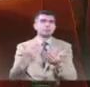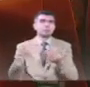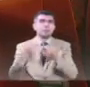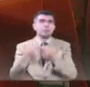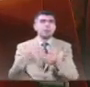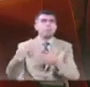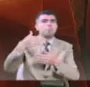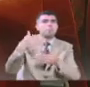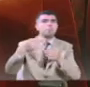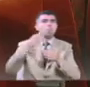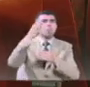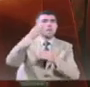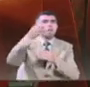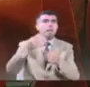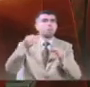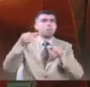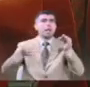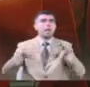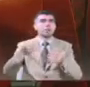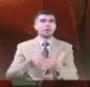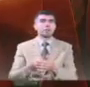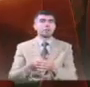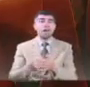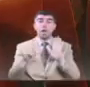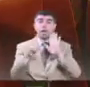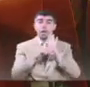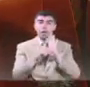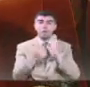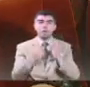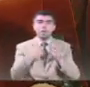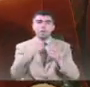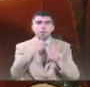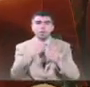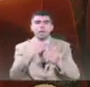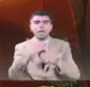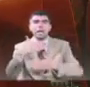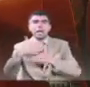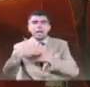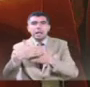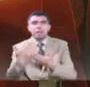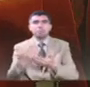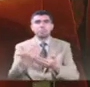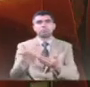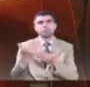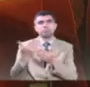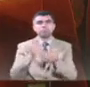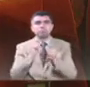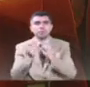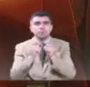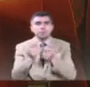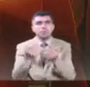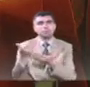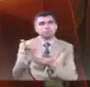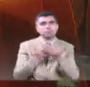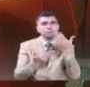الجبري. وبالطبع فإننا في إطار مقاربة موضوع تنفيذ مقاربة جديدة عبر التشريع،